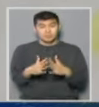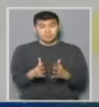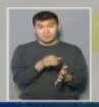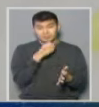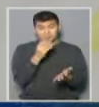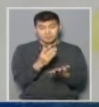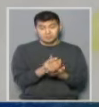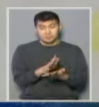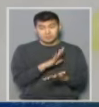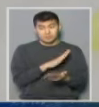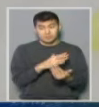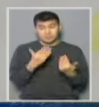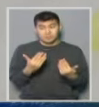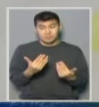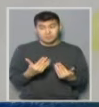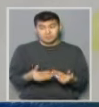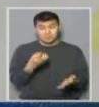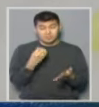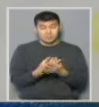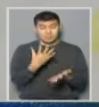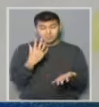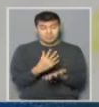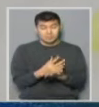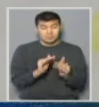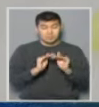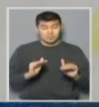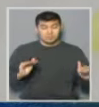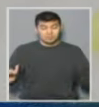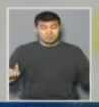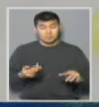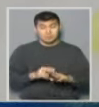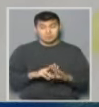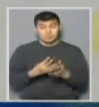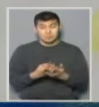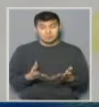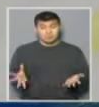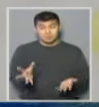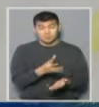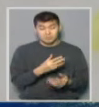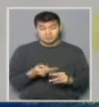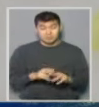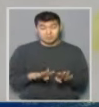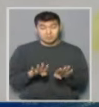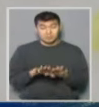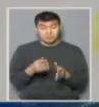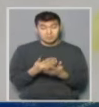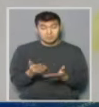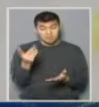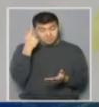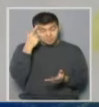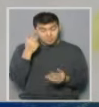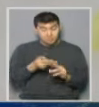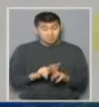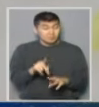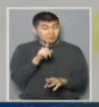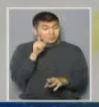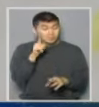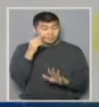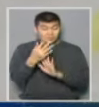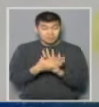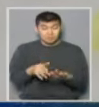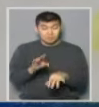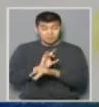бар үйдің қазынасы бар дейді ғой. Біздің қазынамыз бар деп сол балалар бізді шақыртып жатыр ғой. Біз сол бар білгеніміз осы жастарға айтып